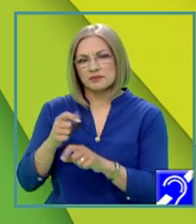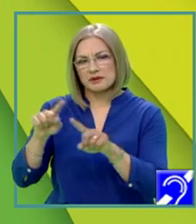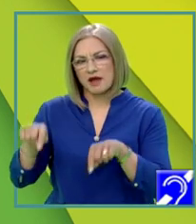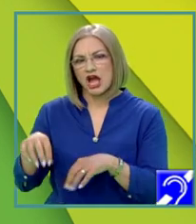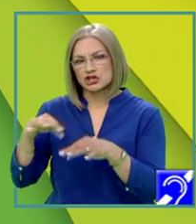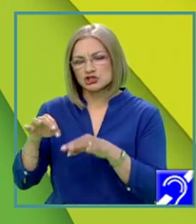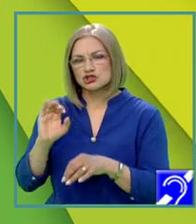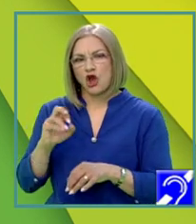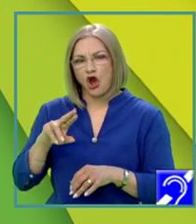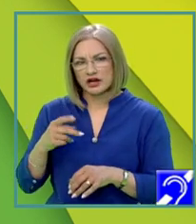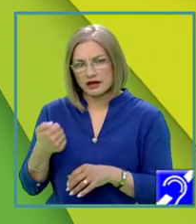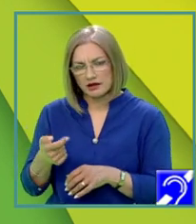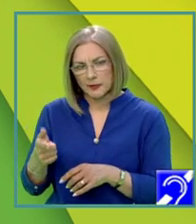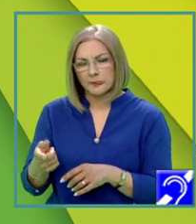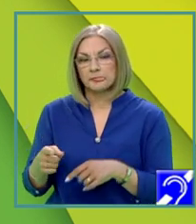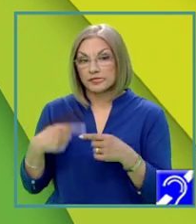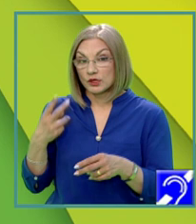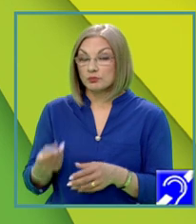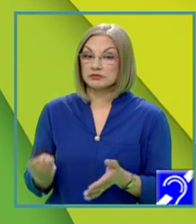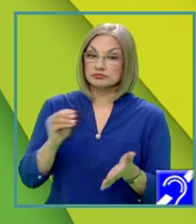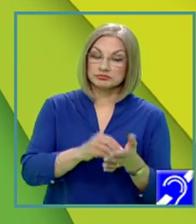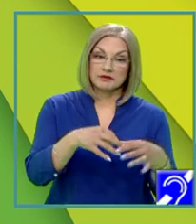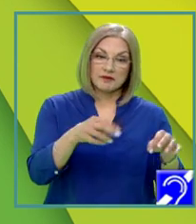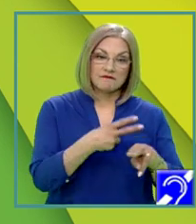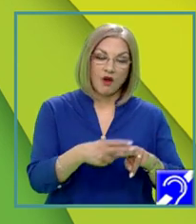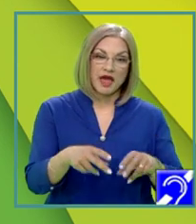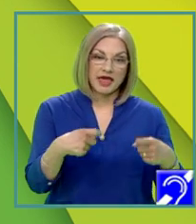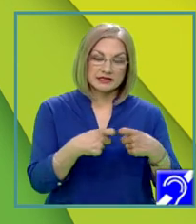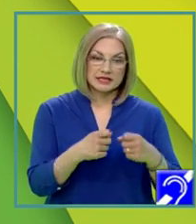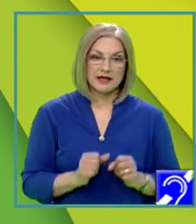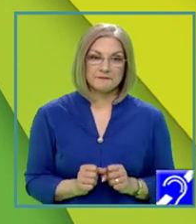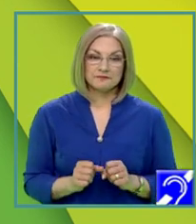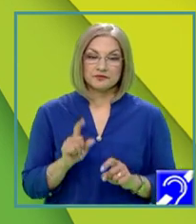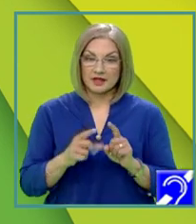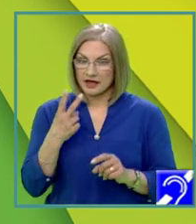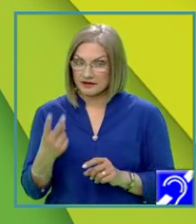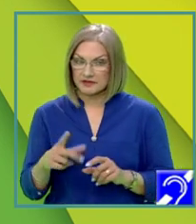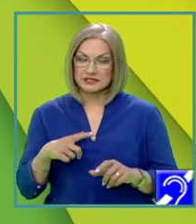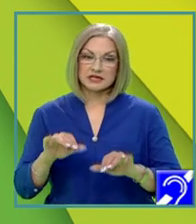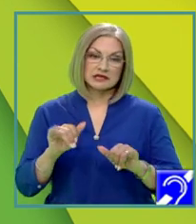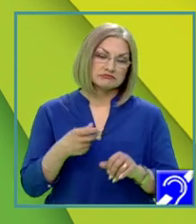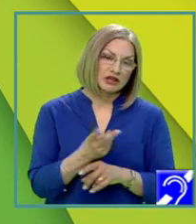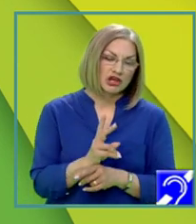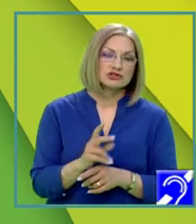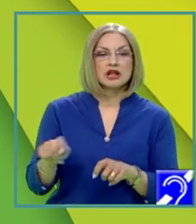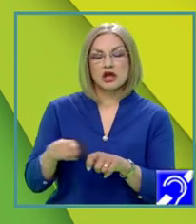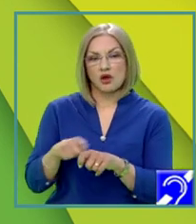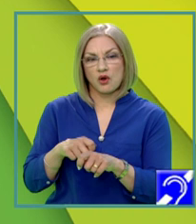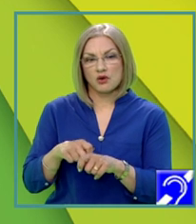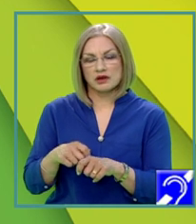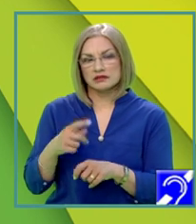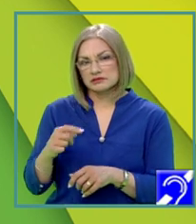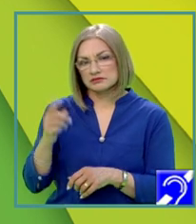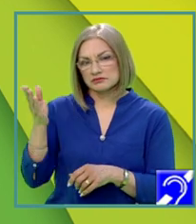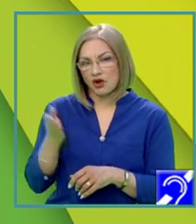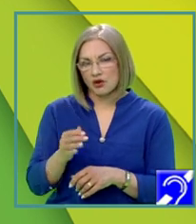vă asigurat ca transpiri totuși atins totul corect pe foaia de examen în cazul în care sesizat greșeli veți corecta printr'o barare cu o